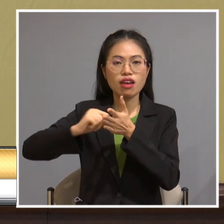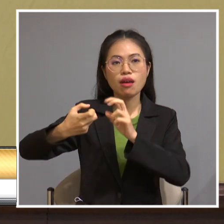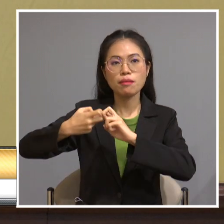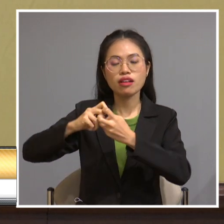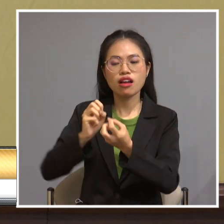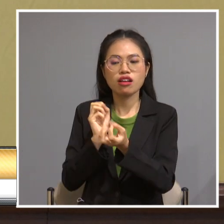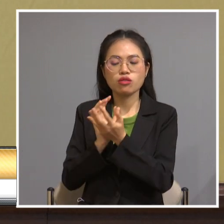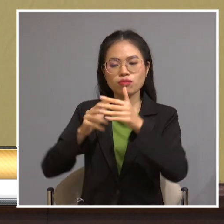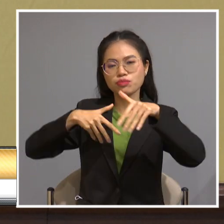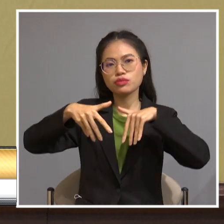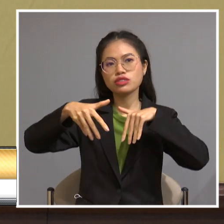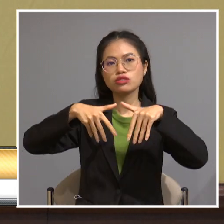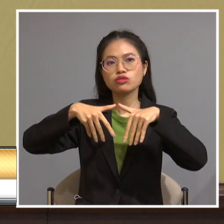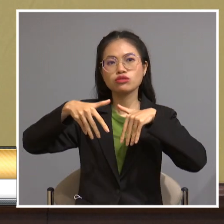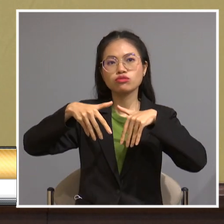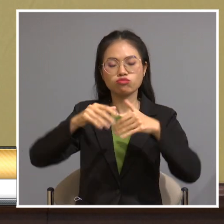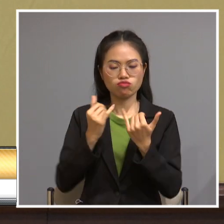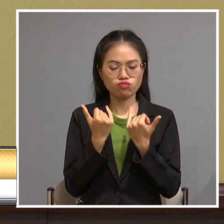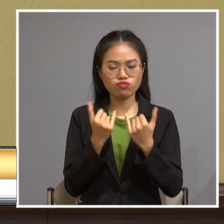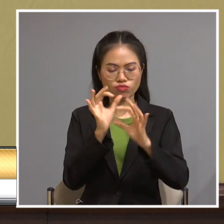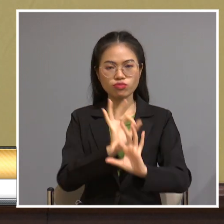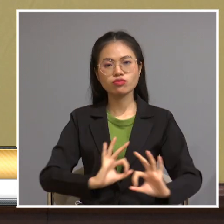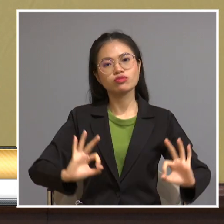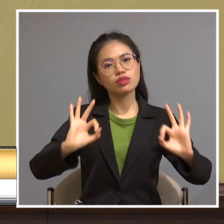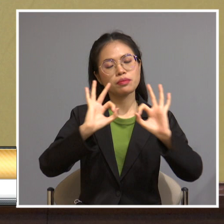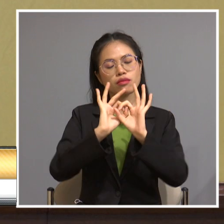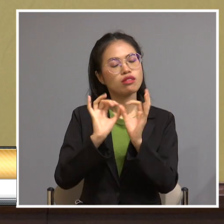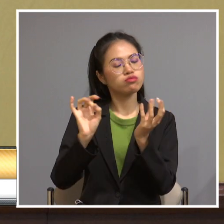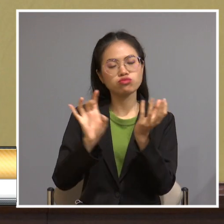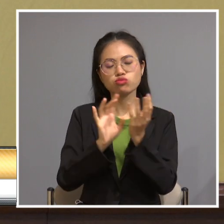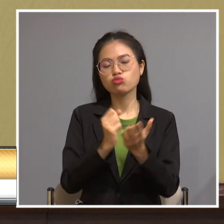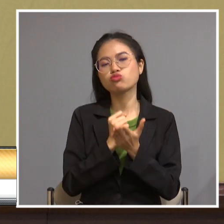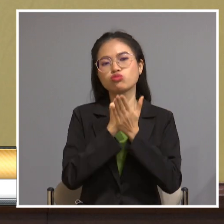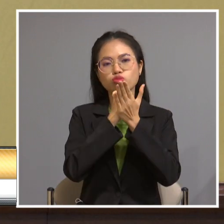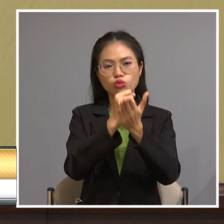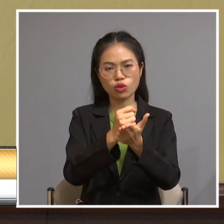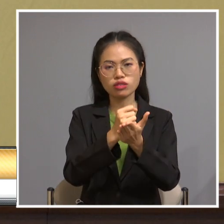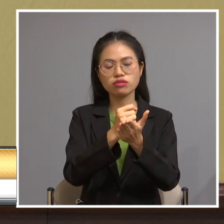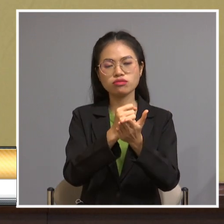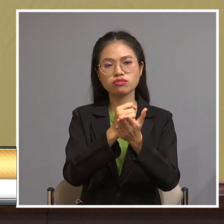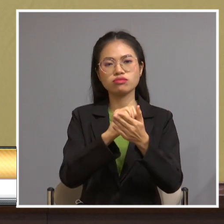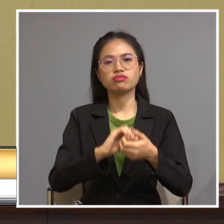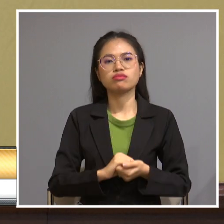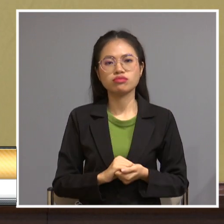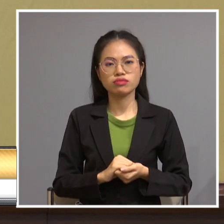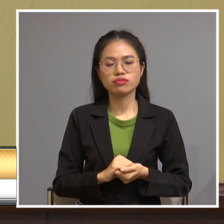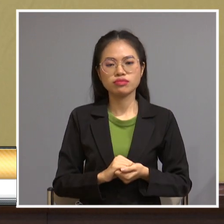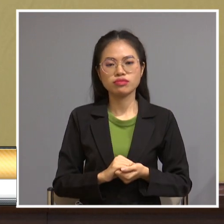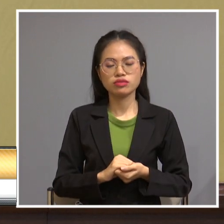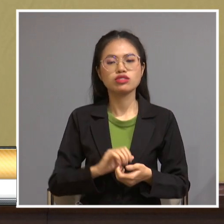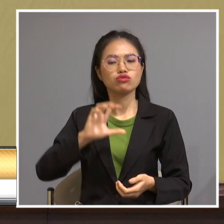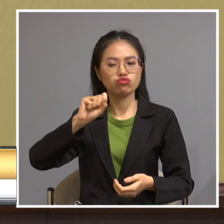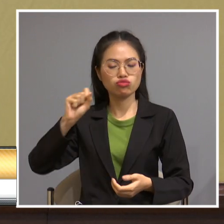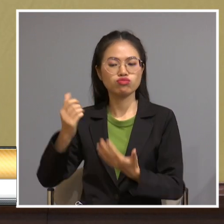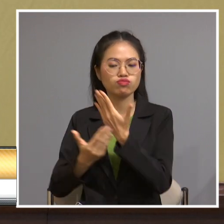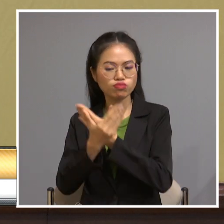ึ่ก็ถือว่าเป็นเครองมือที่มีประสิธภาพเป็อยางยิ่งสำหรบสัภภทindistinctาษอข